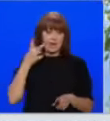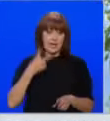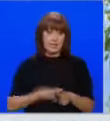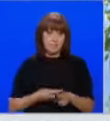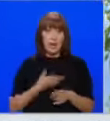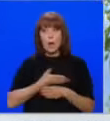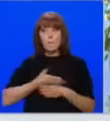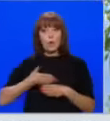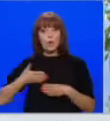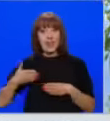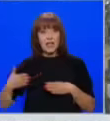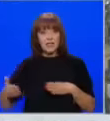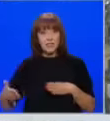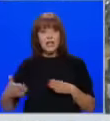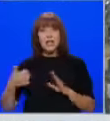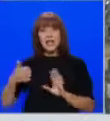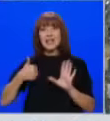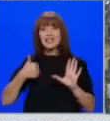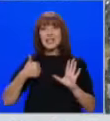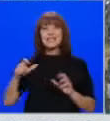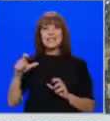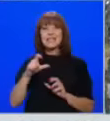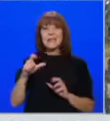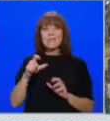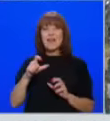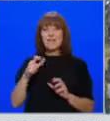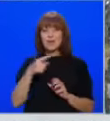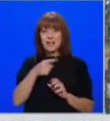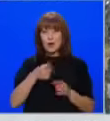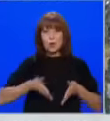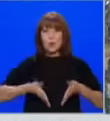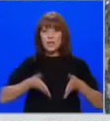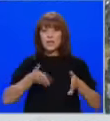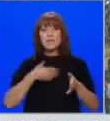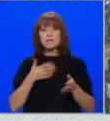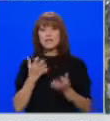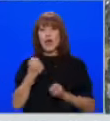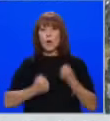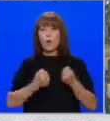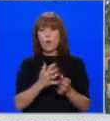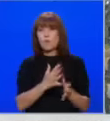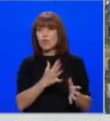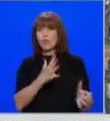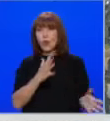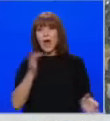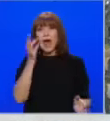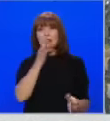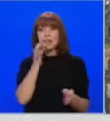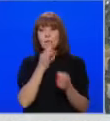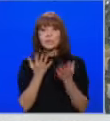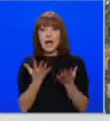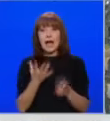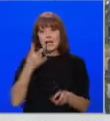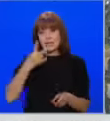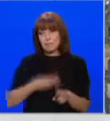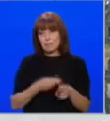при което вече долу на 6 септември имаше колона от коли и най-вероятно нямаше как да продължи, заради това колата спря